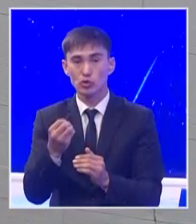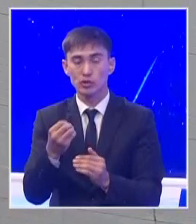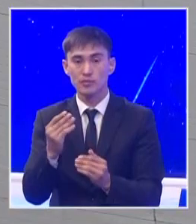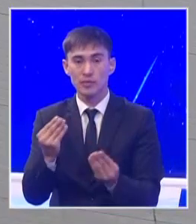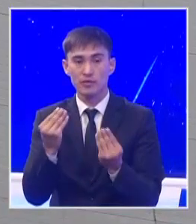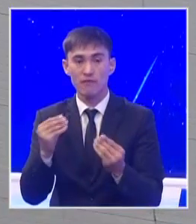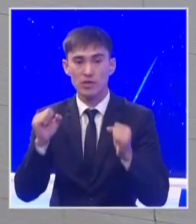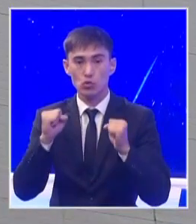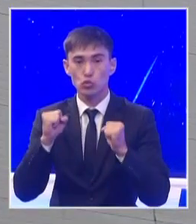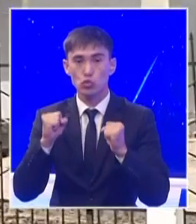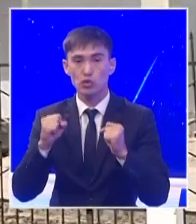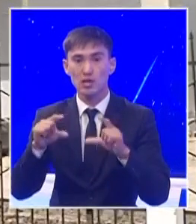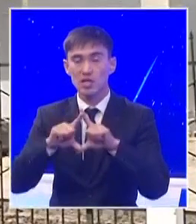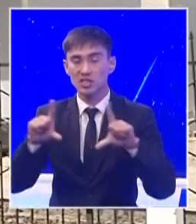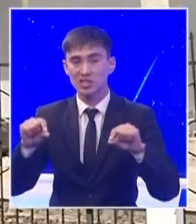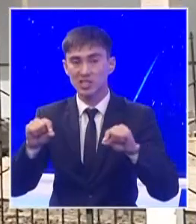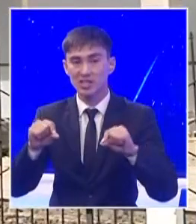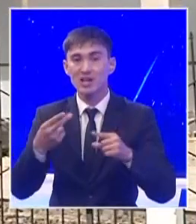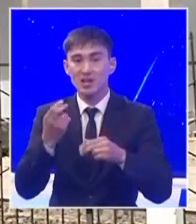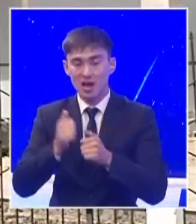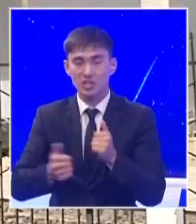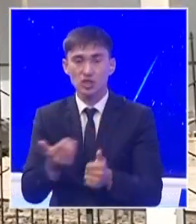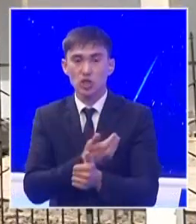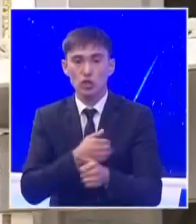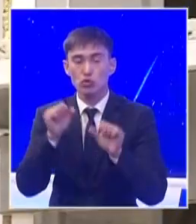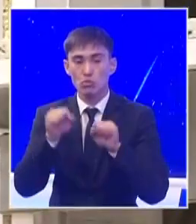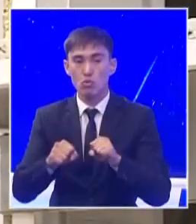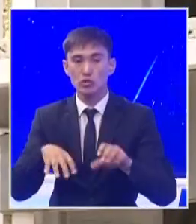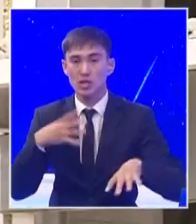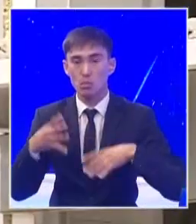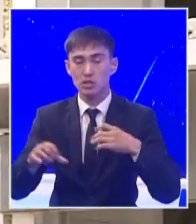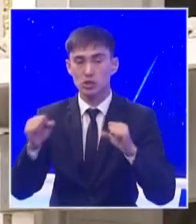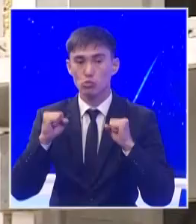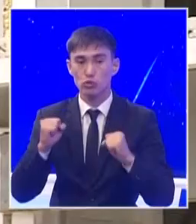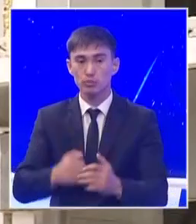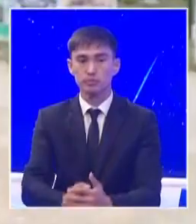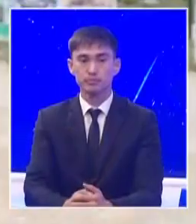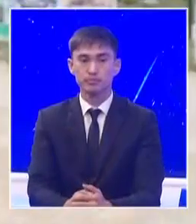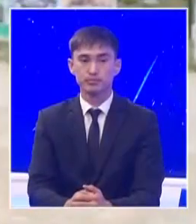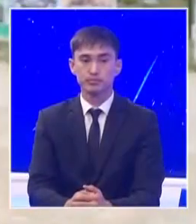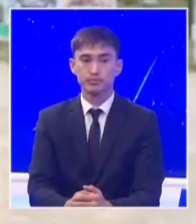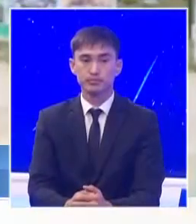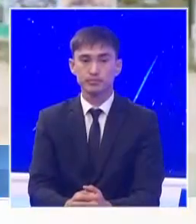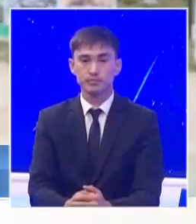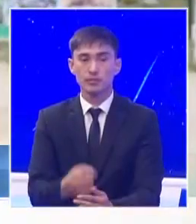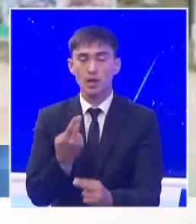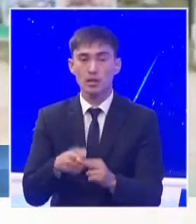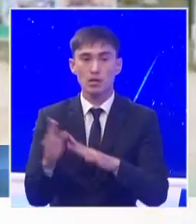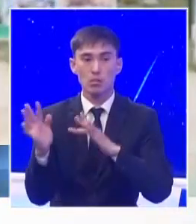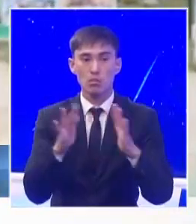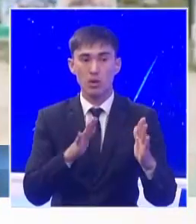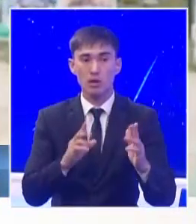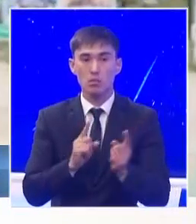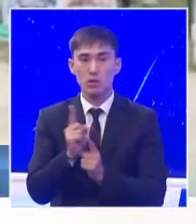– физкультурно-оздоровительный комплекс, где каждый желающий может заниматься спортом. Данный парк, реконструкция